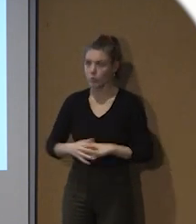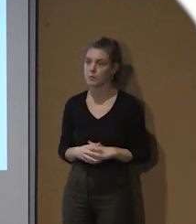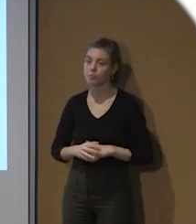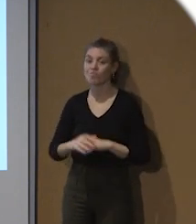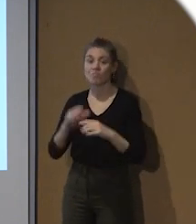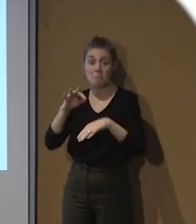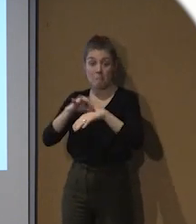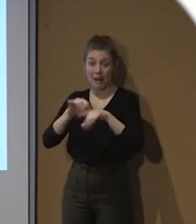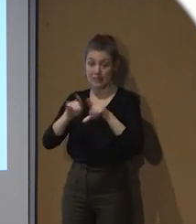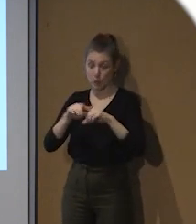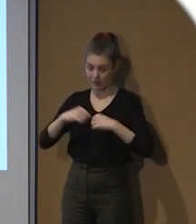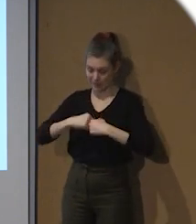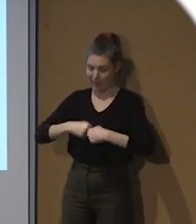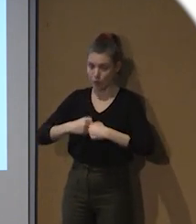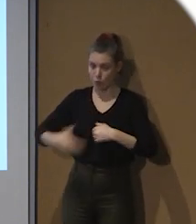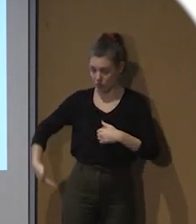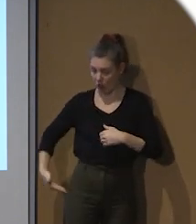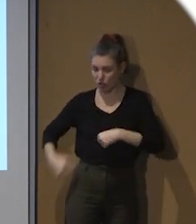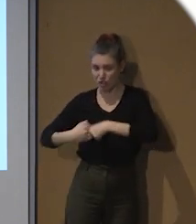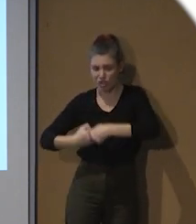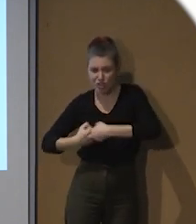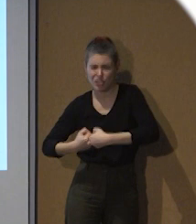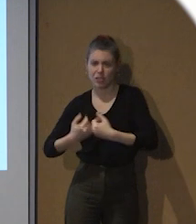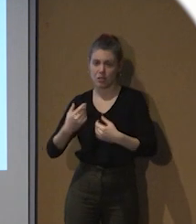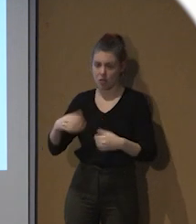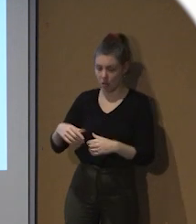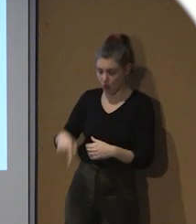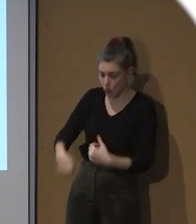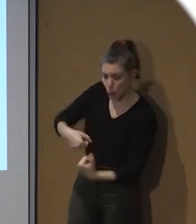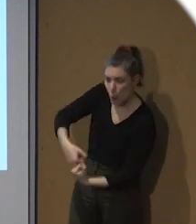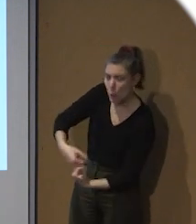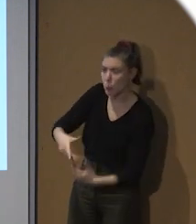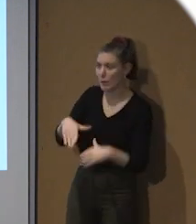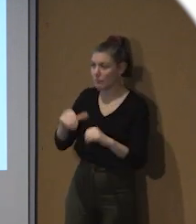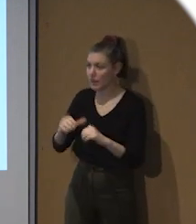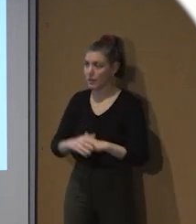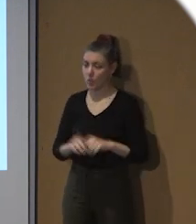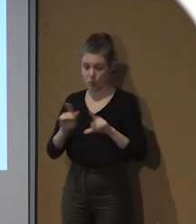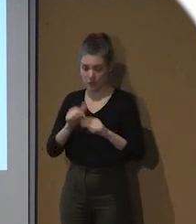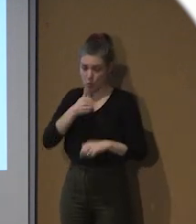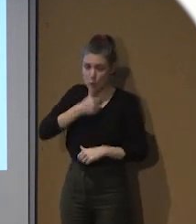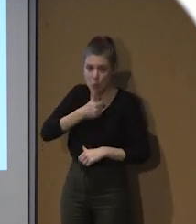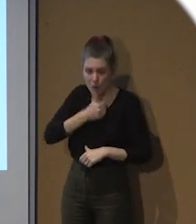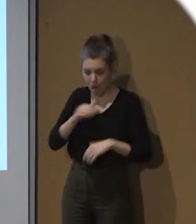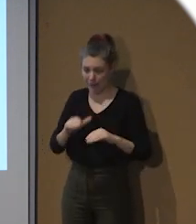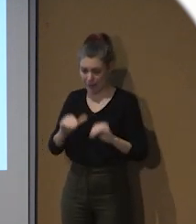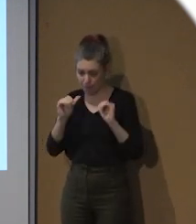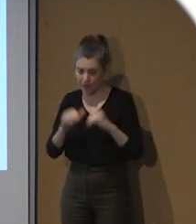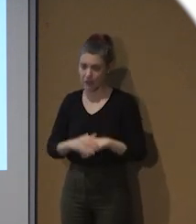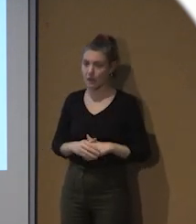l'arthrose de hanches, de genoux, diminution de la douleur, amélioration fonctionnelle, amélioration de la qualité de